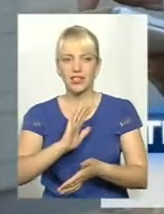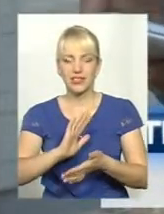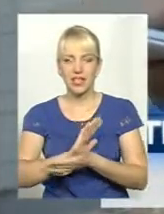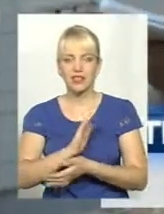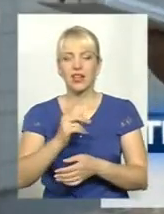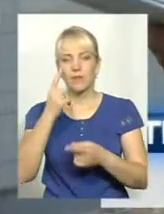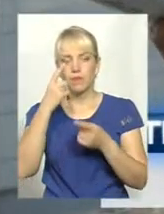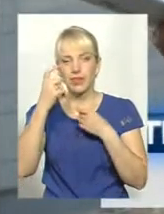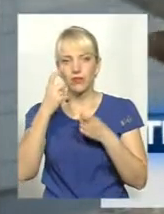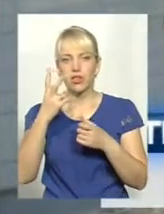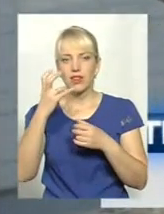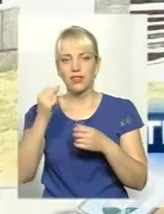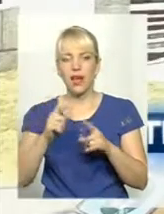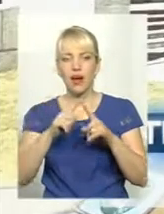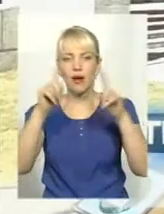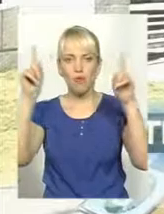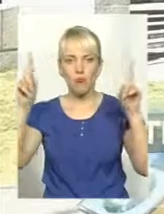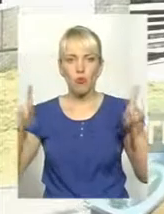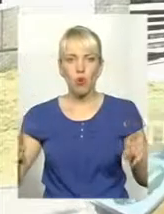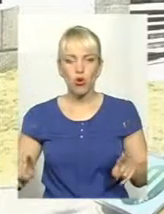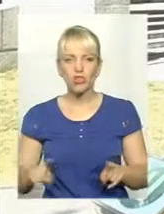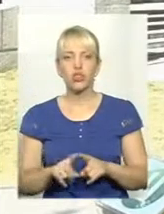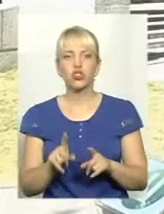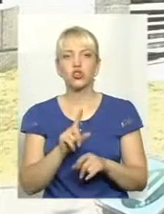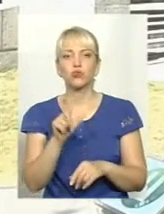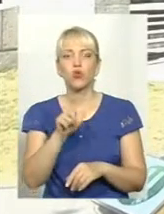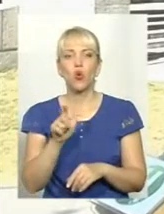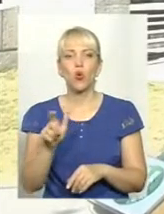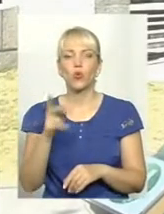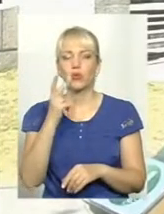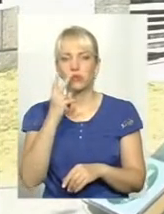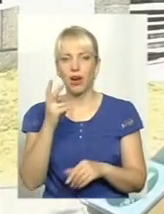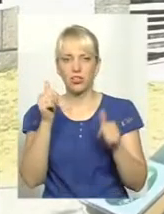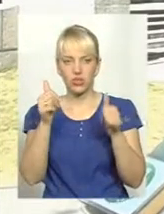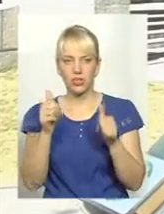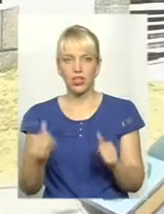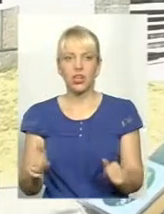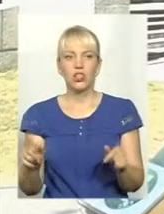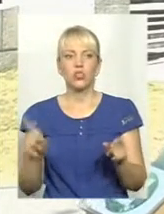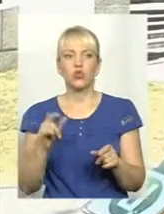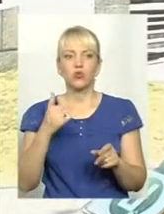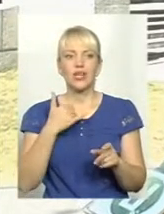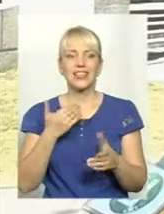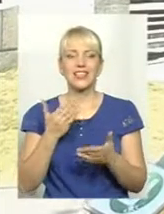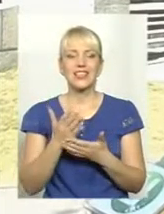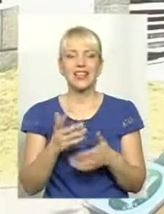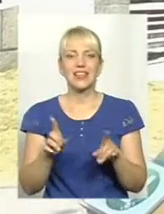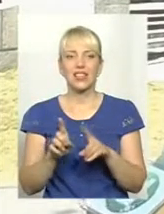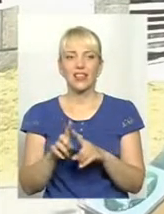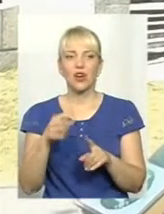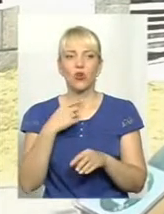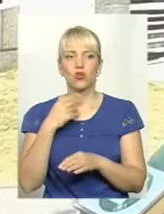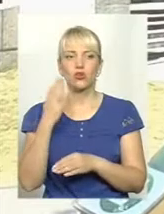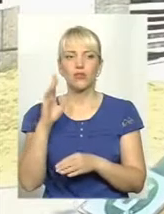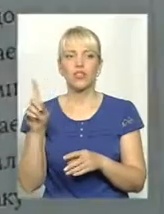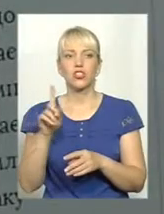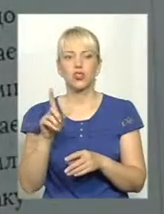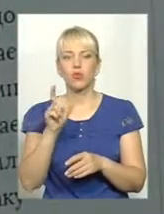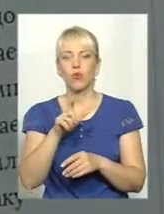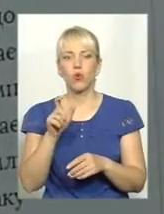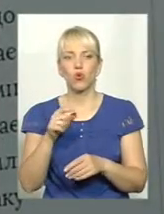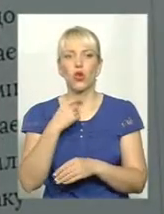Хочемо таку зробити ще інформаційну кампанію, щоб залучити більше людей до голосування. Ми плануємо, що ми розмістимо